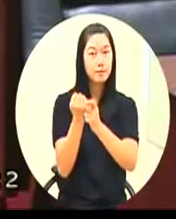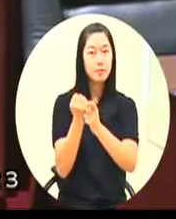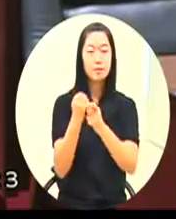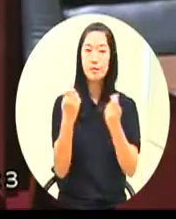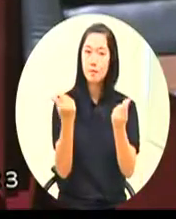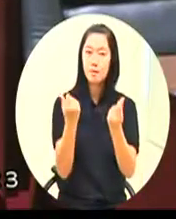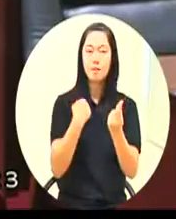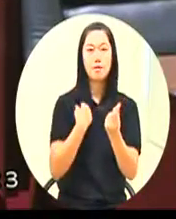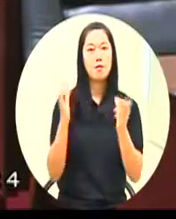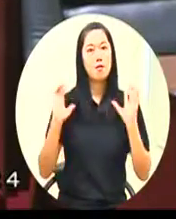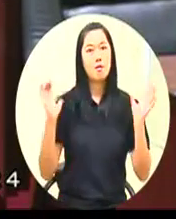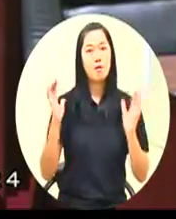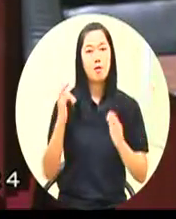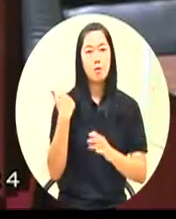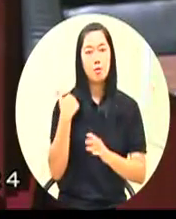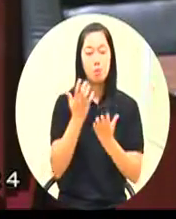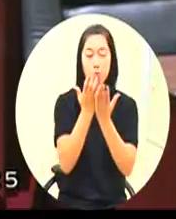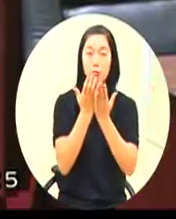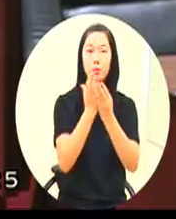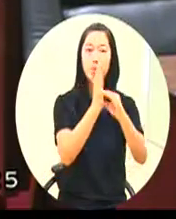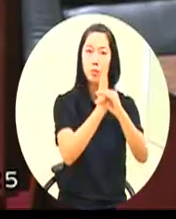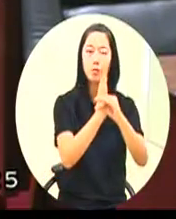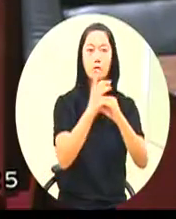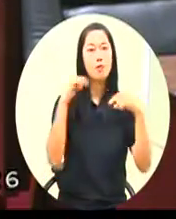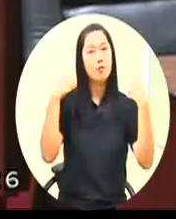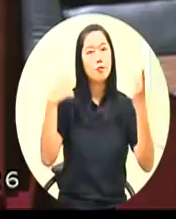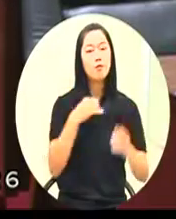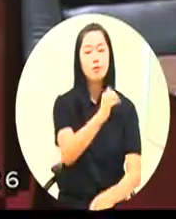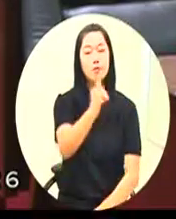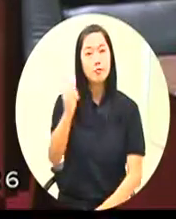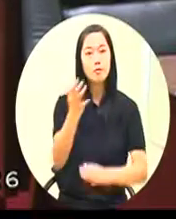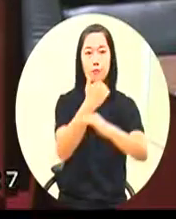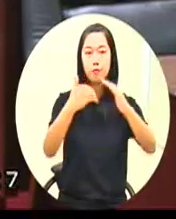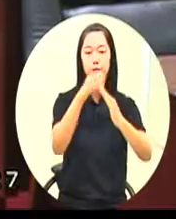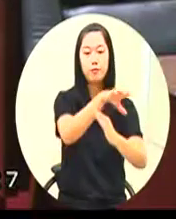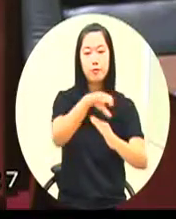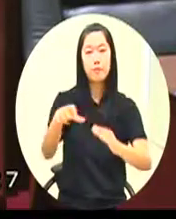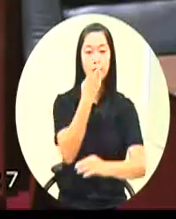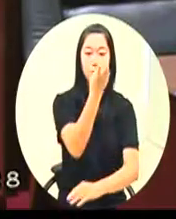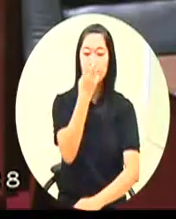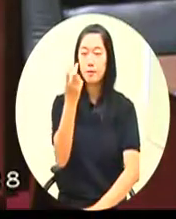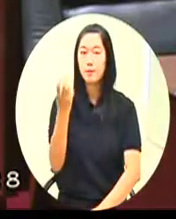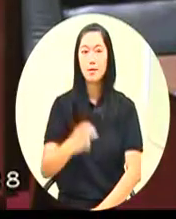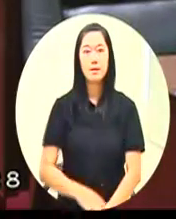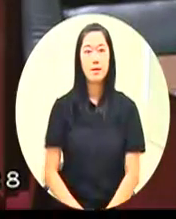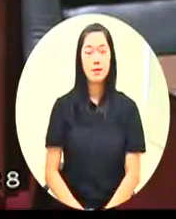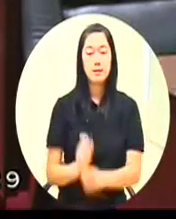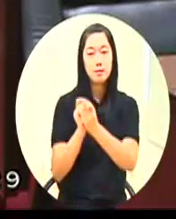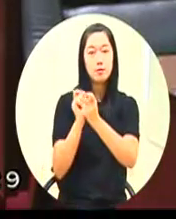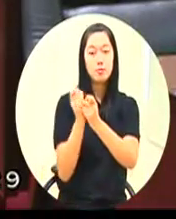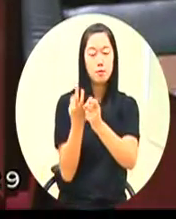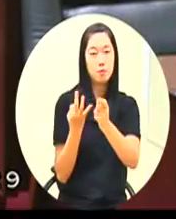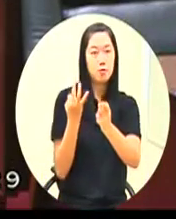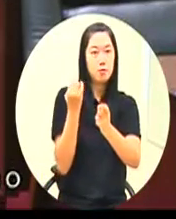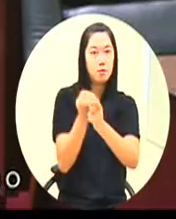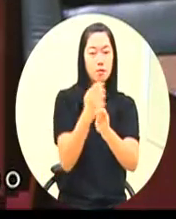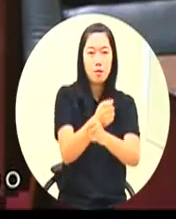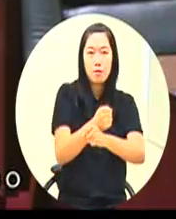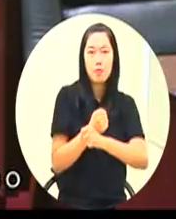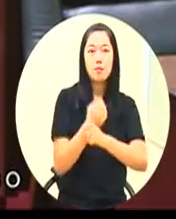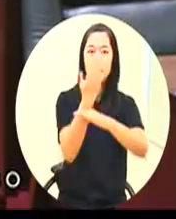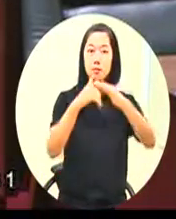孩子也在就学啦，所以常常到很多校园去走动。那这几年来注意到几个校园的问题，譬如